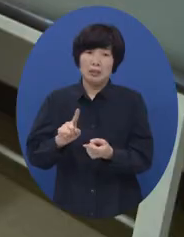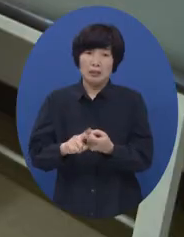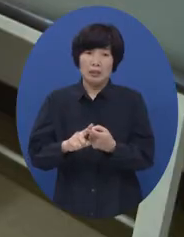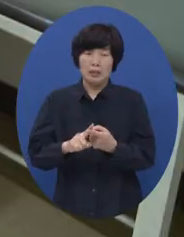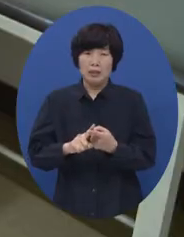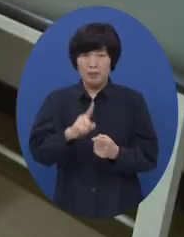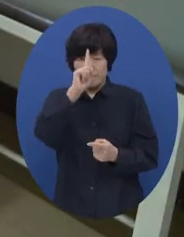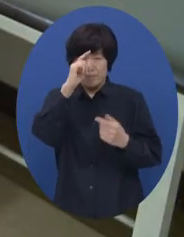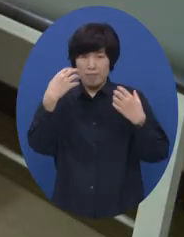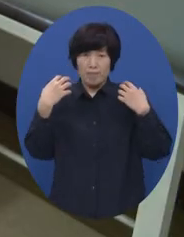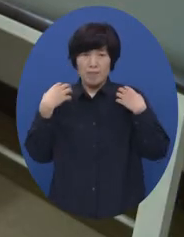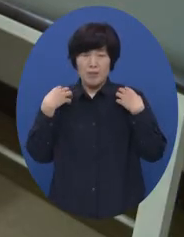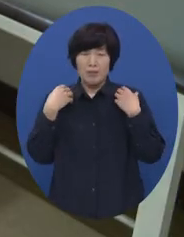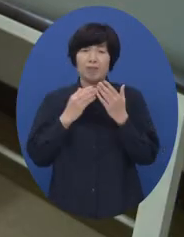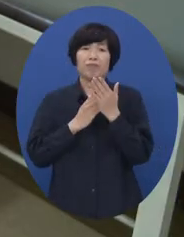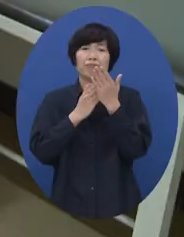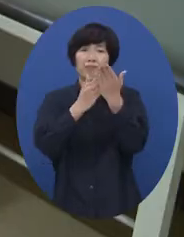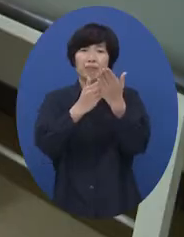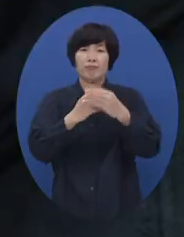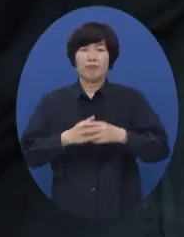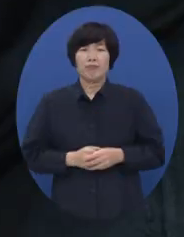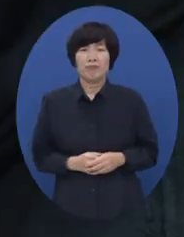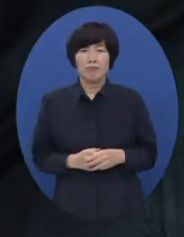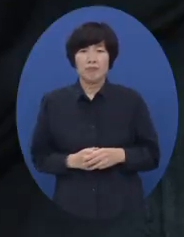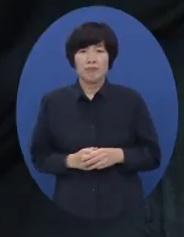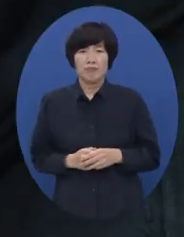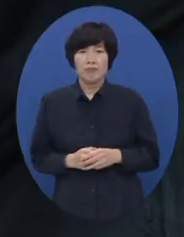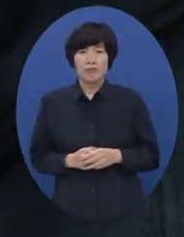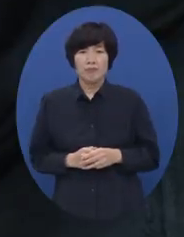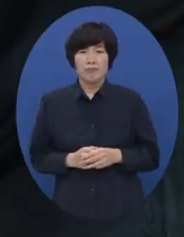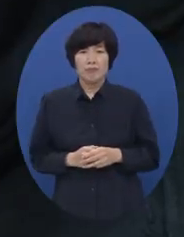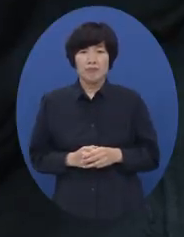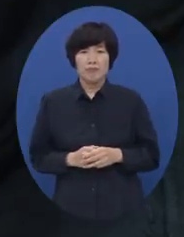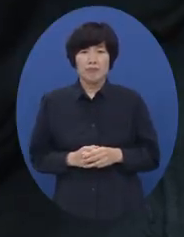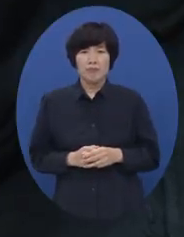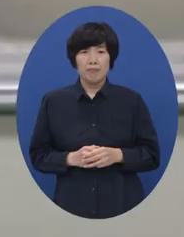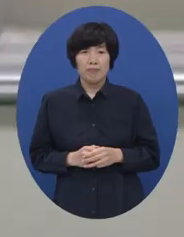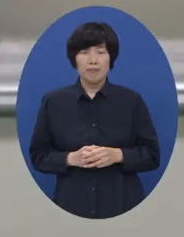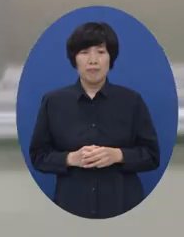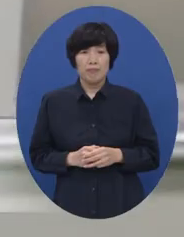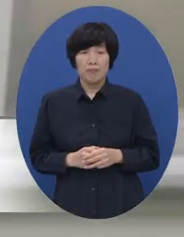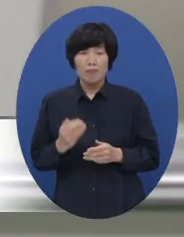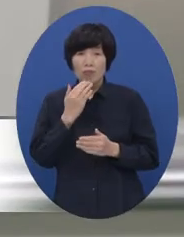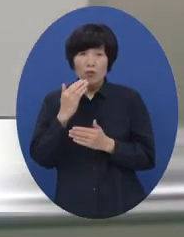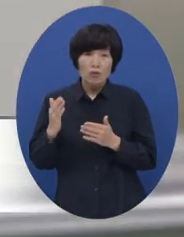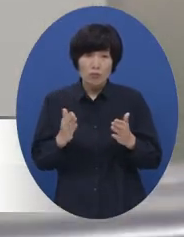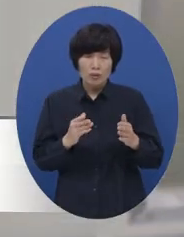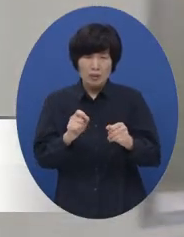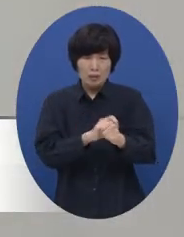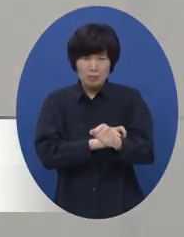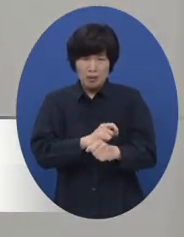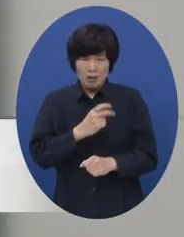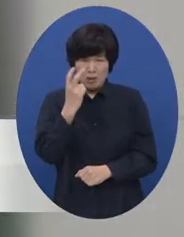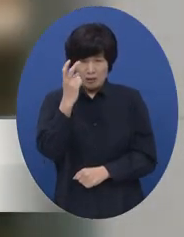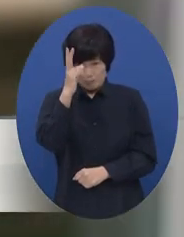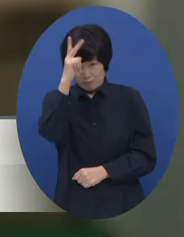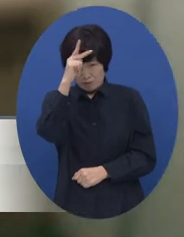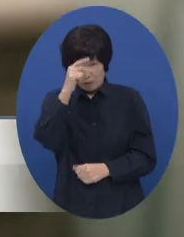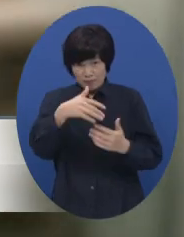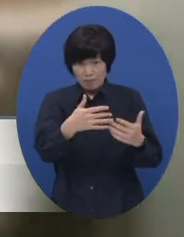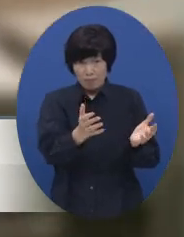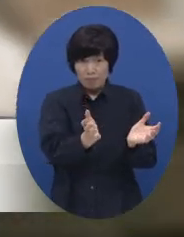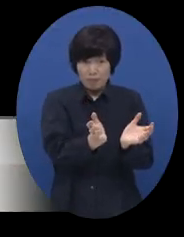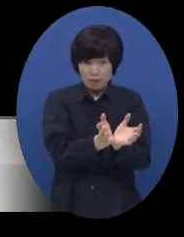건의하는 한편 확진 환자 관련 정보 공개 범위 확대도 촉구했습니다. 경기도 특별사법경찰단은 경기 지역에